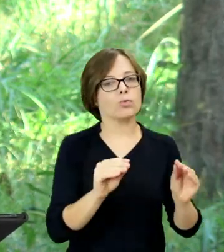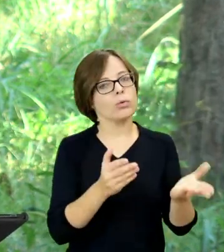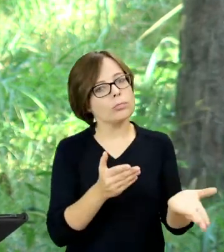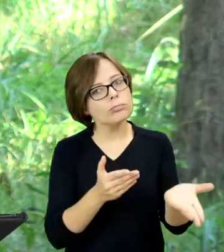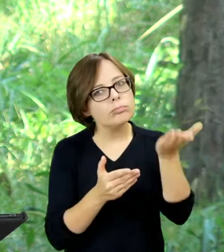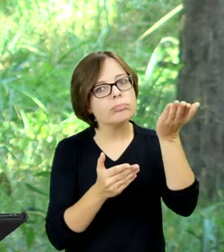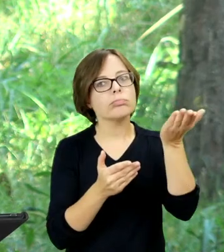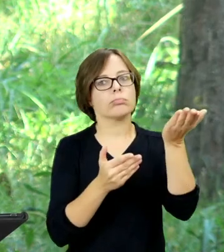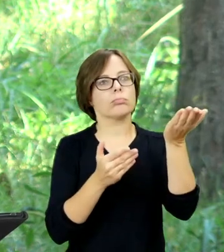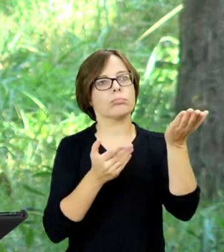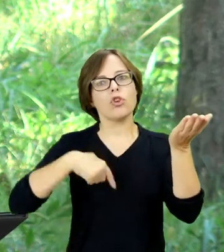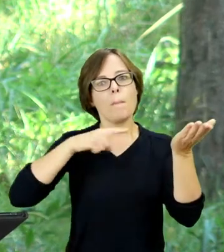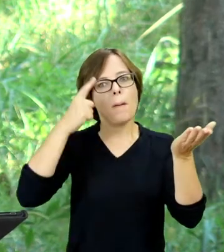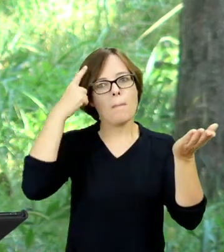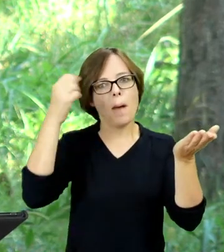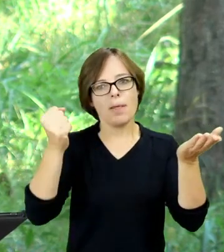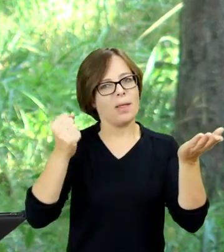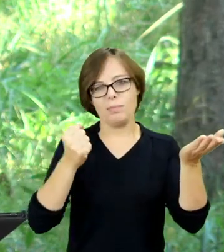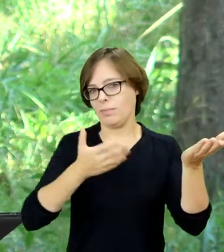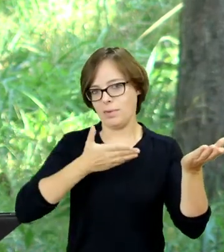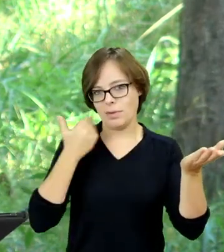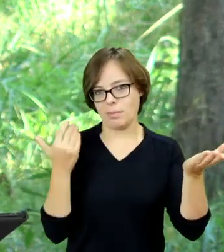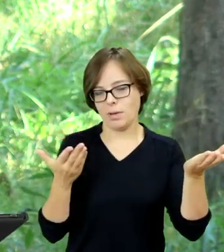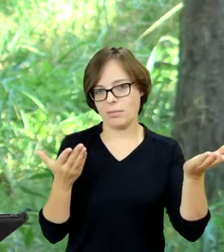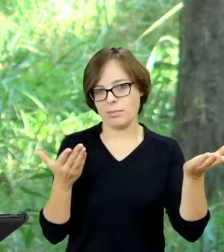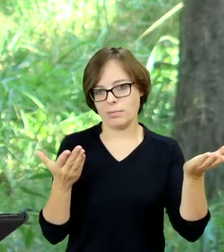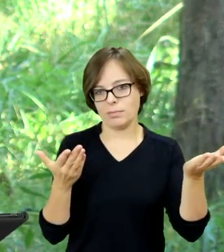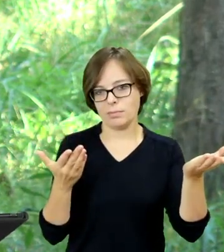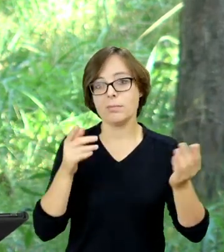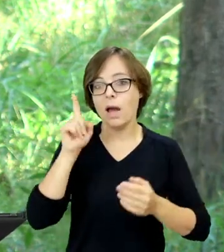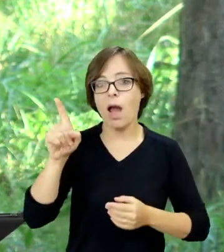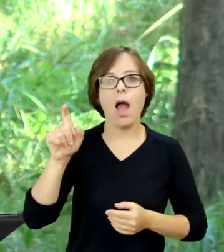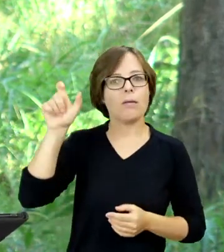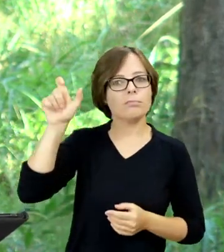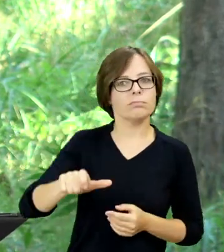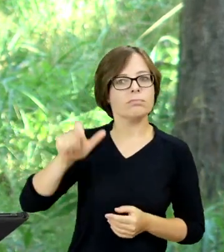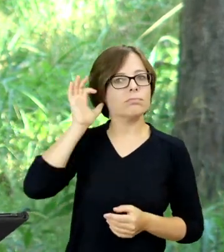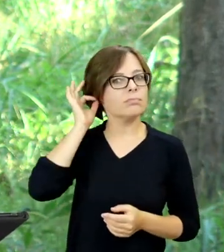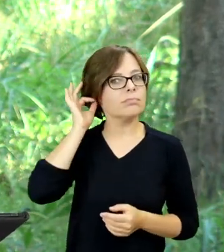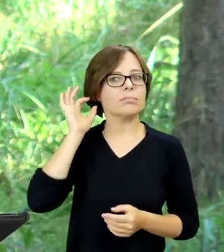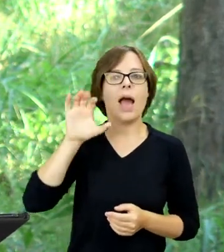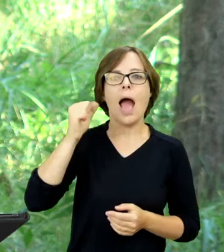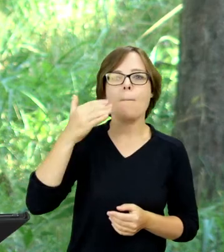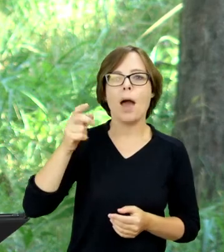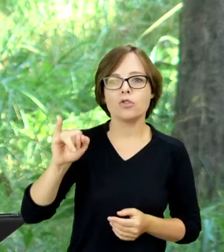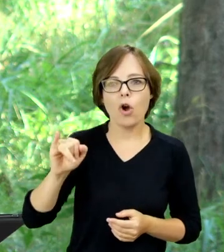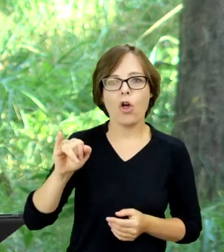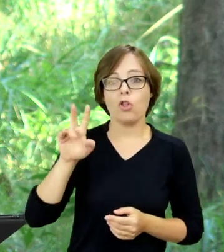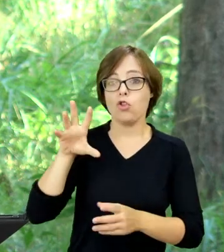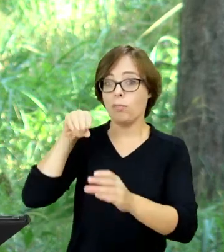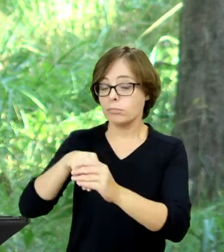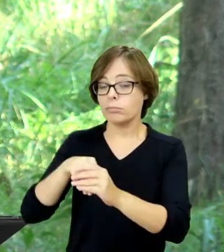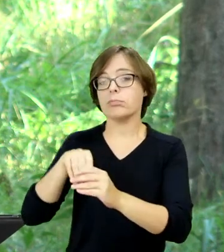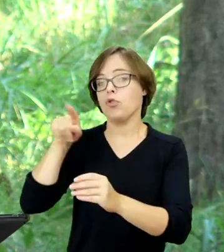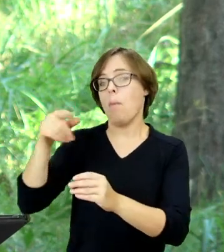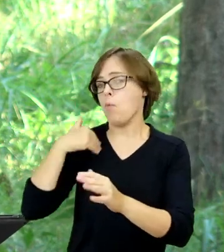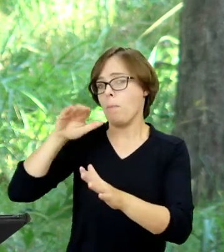naszej pamięci, jak właśnie te dzielne Amazonki, choć było ich nieporównanie mniej. Znamy tych